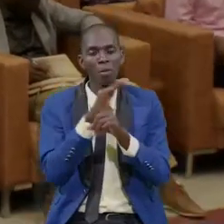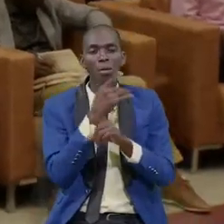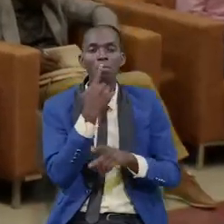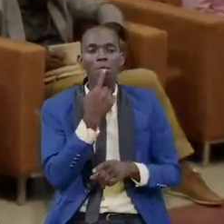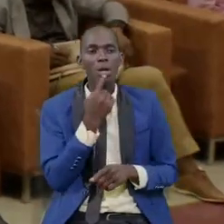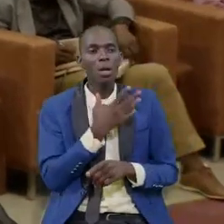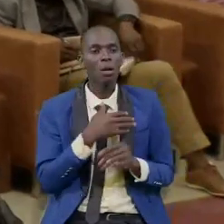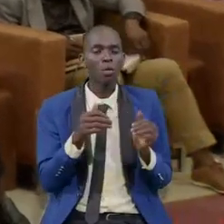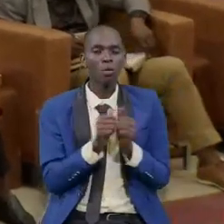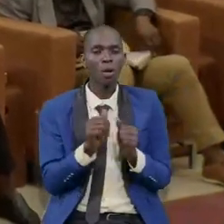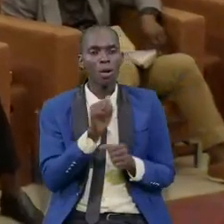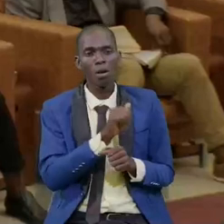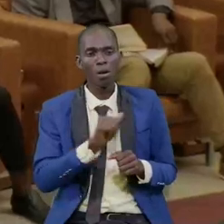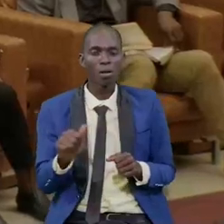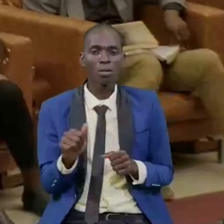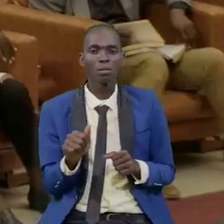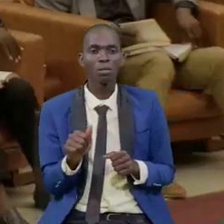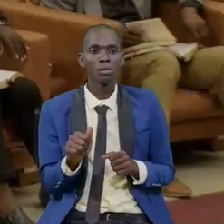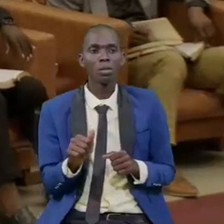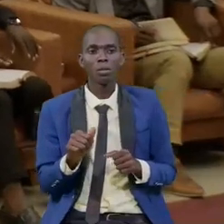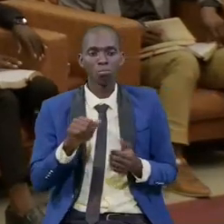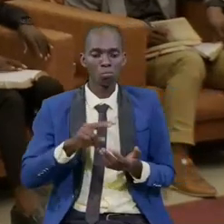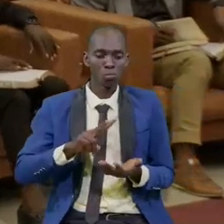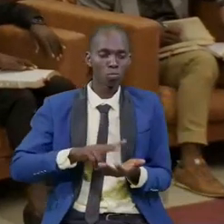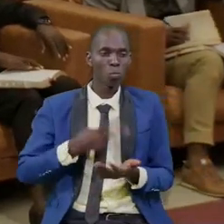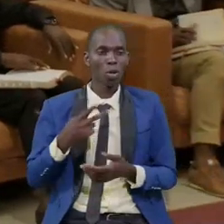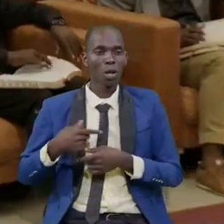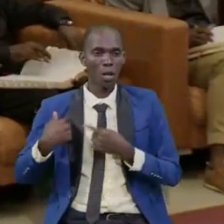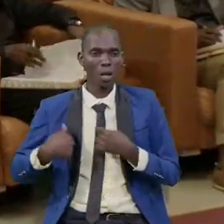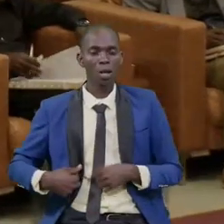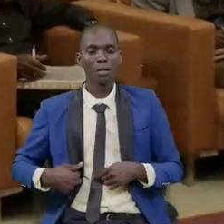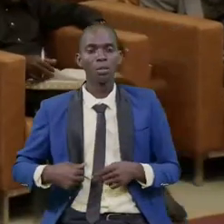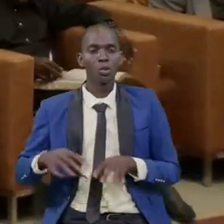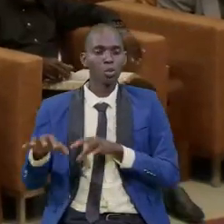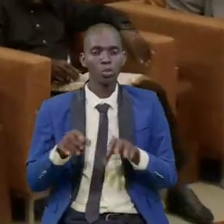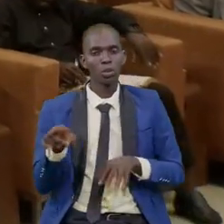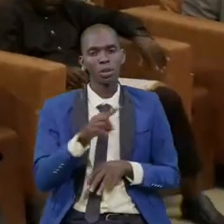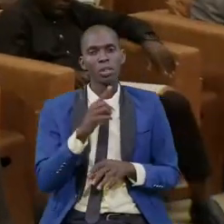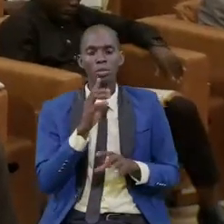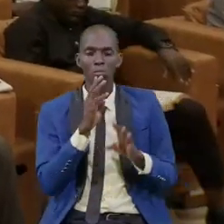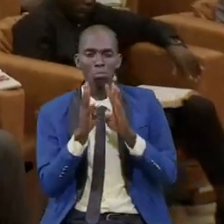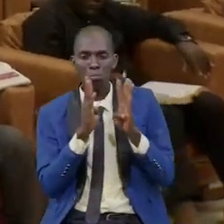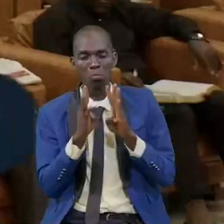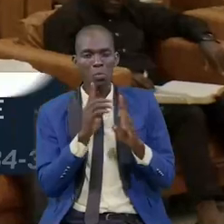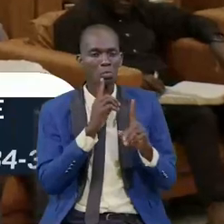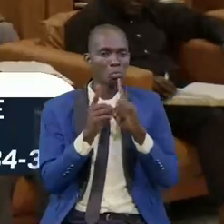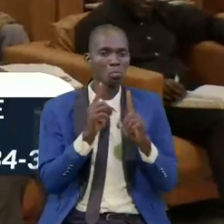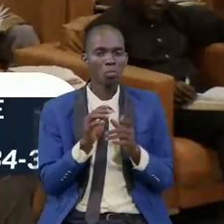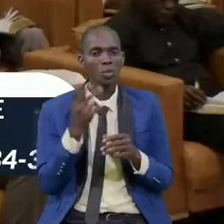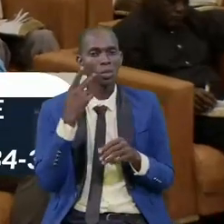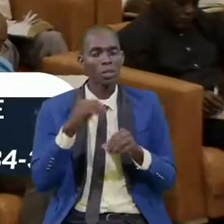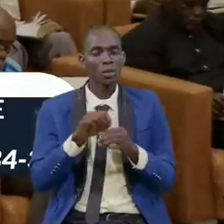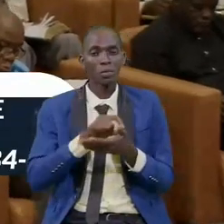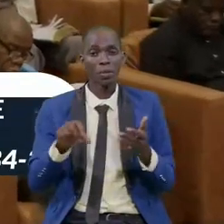3. On dit des faussetés les uns aux autres. On assure les lèvres des choses flatteuses. On parle avec un cœur